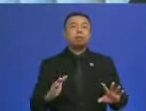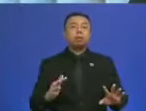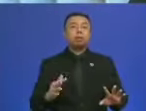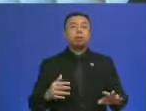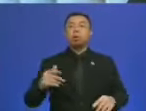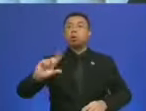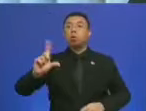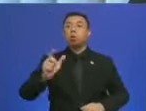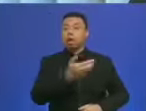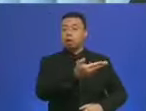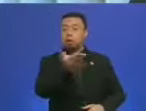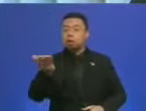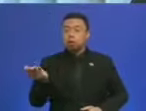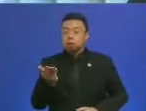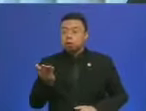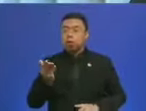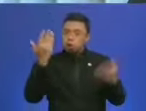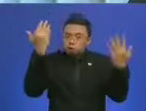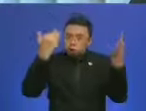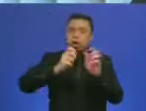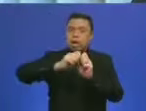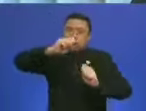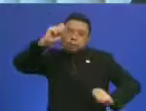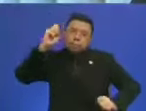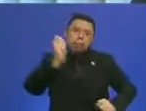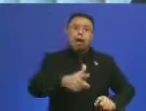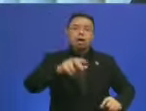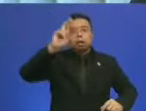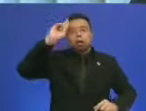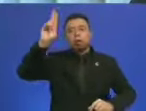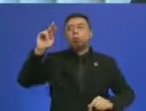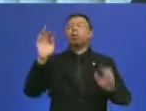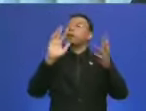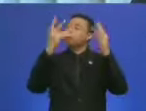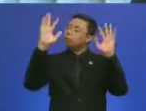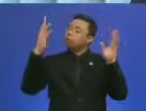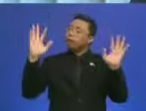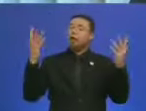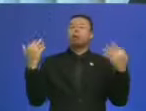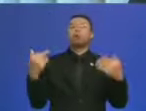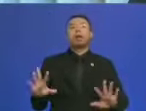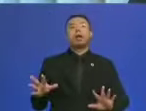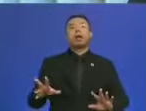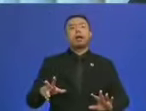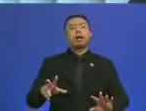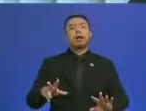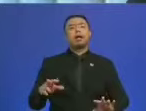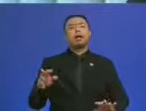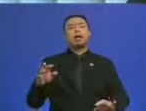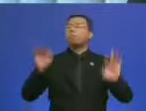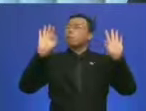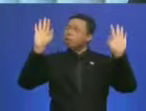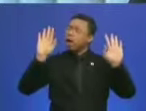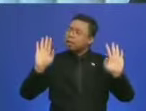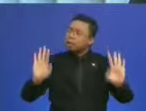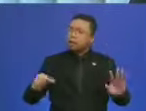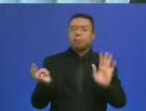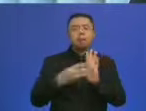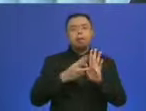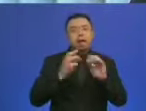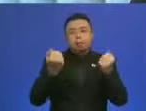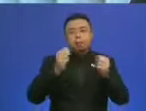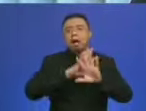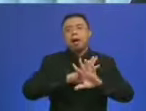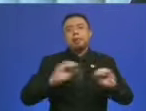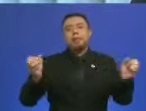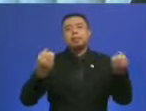hutang-hutang surah sudah dibayar oleh Tuan tepuk tangan pokoknya secara ajaib masalah